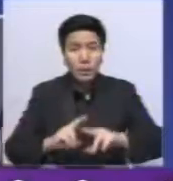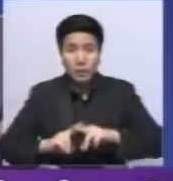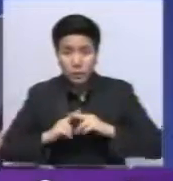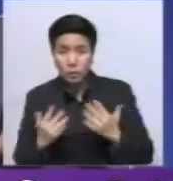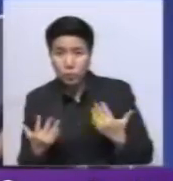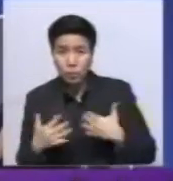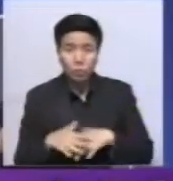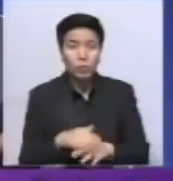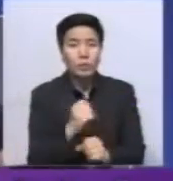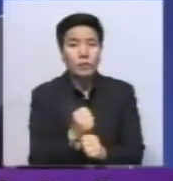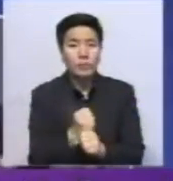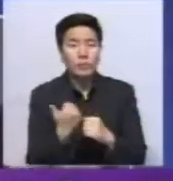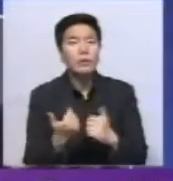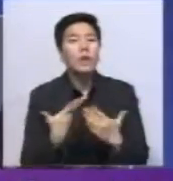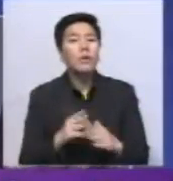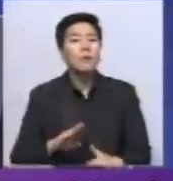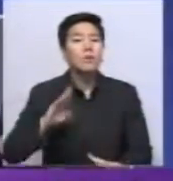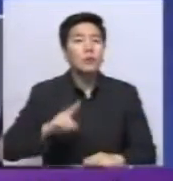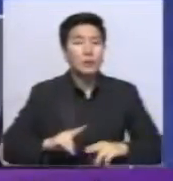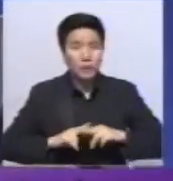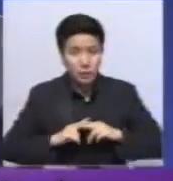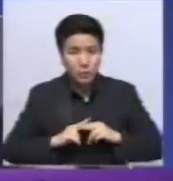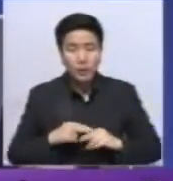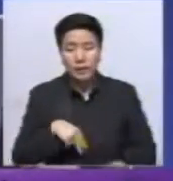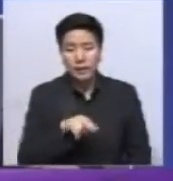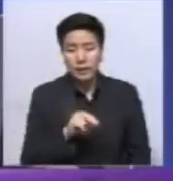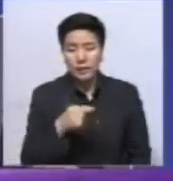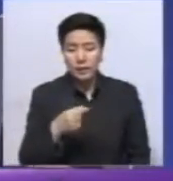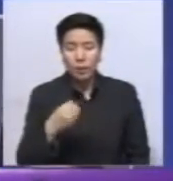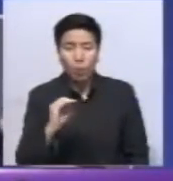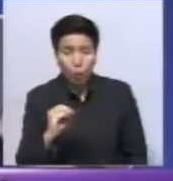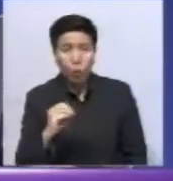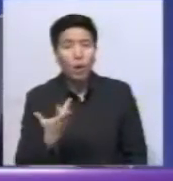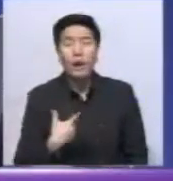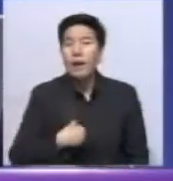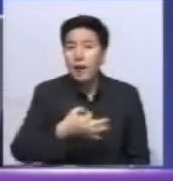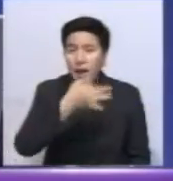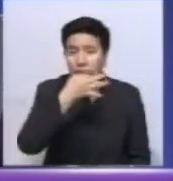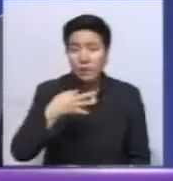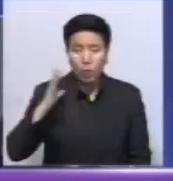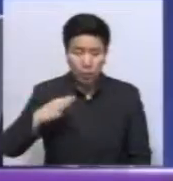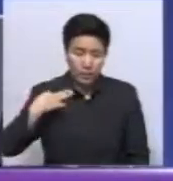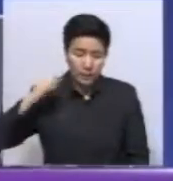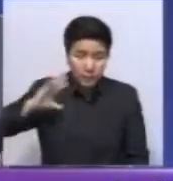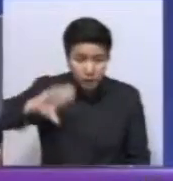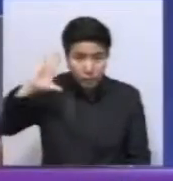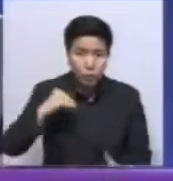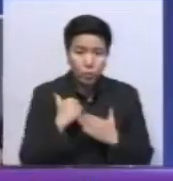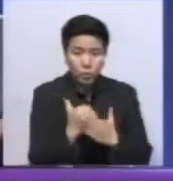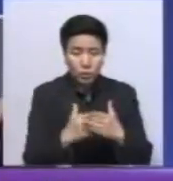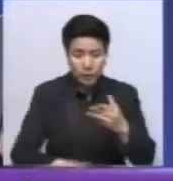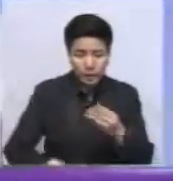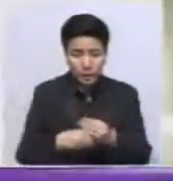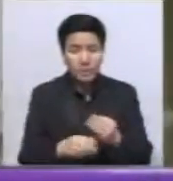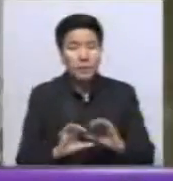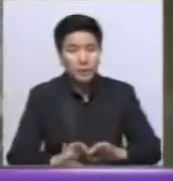ที่และจังหวัดใกล้เคียงเช่นเอกชน NGO อาชีวะจิตอาสาต่างๆได้เข้ามาช่วยเหลือประชาชนเสริมหน่วยงานราชการ